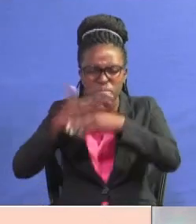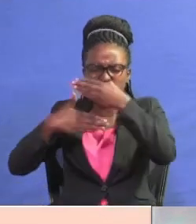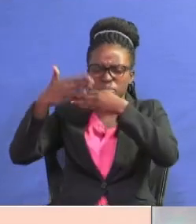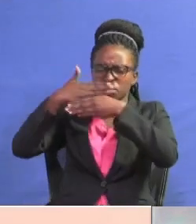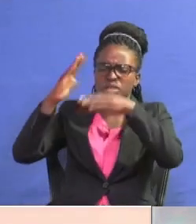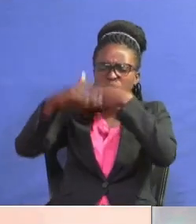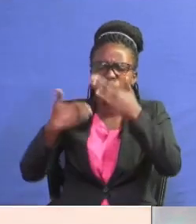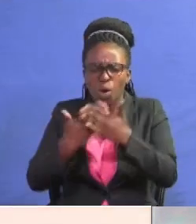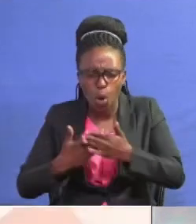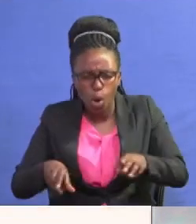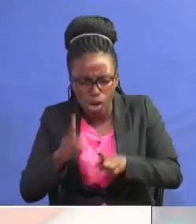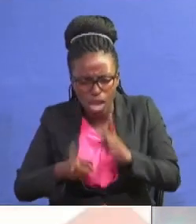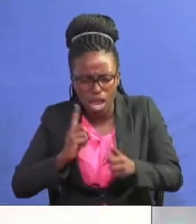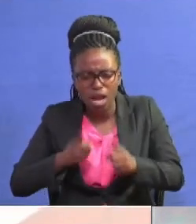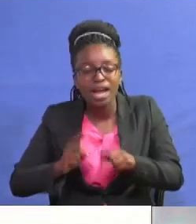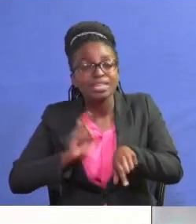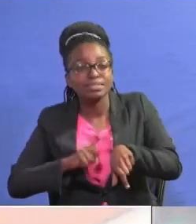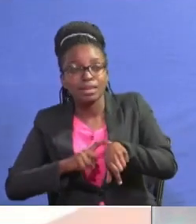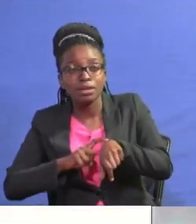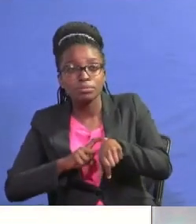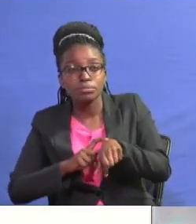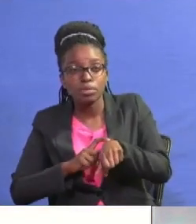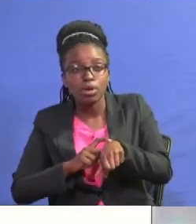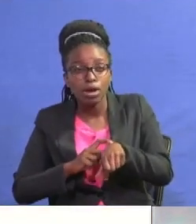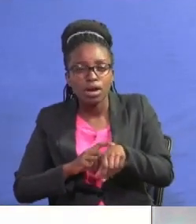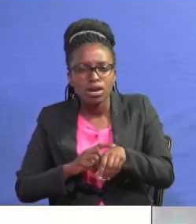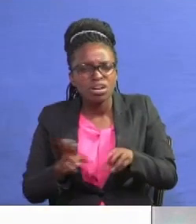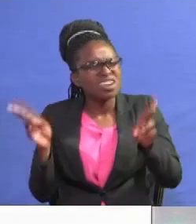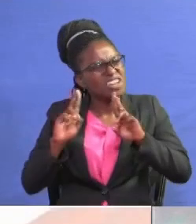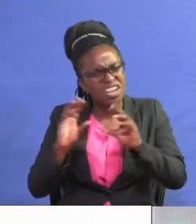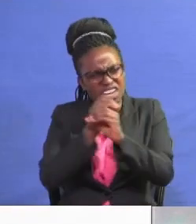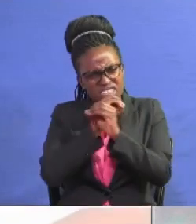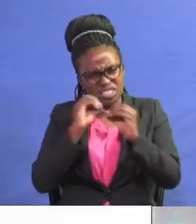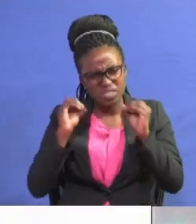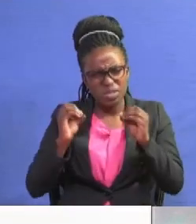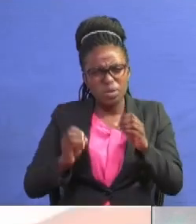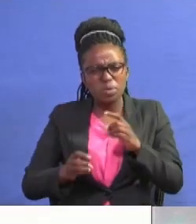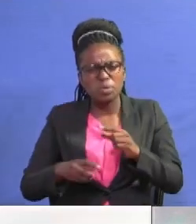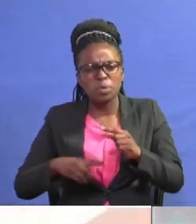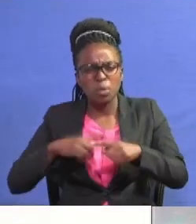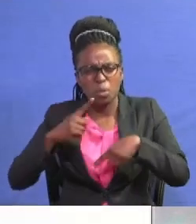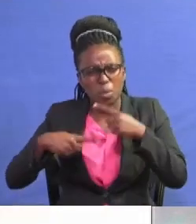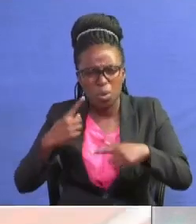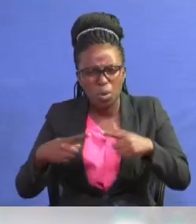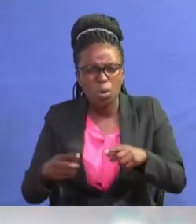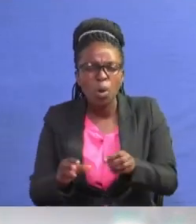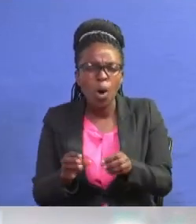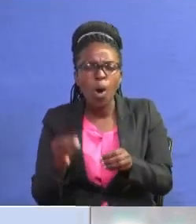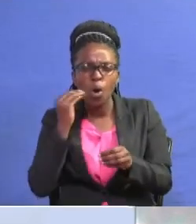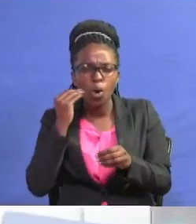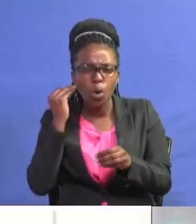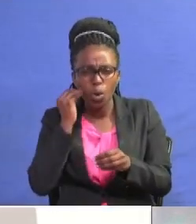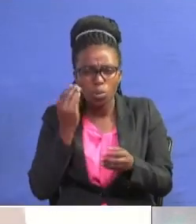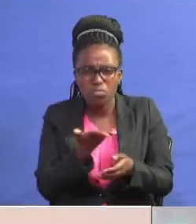hao. Hata hivyo, wakimbizi hao hawapo tayari kurudi makwao kwa kuchelea athari zaidi endapo mafuriko